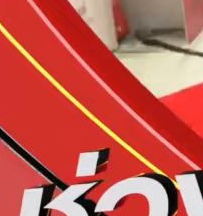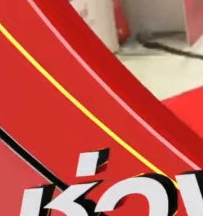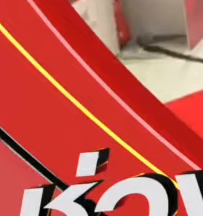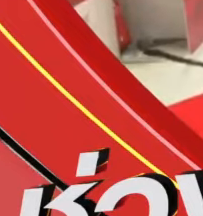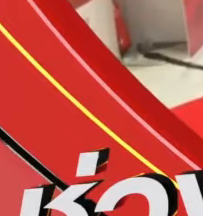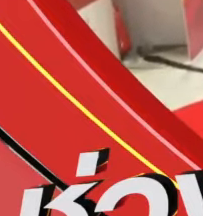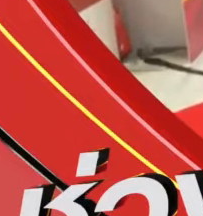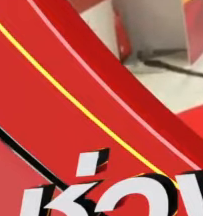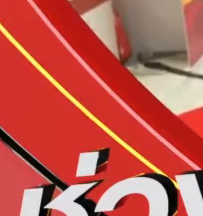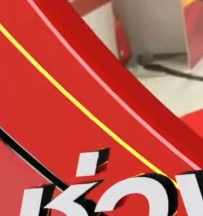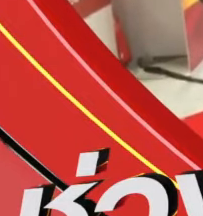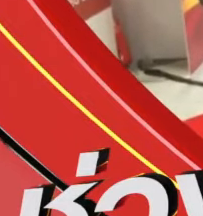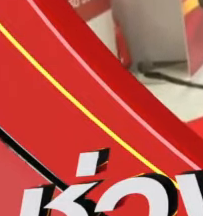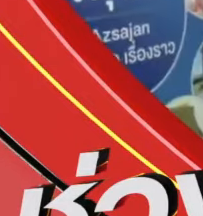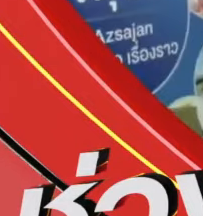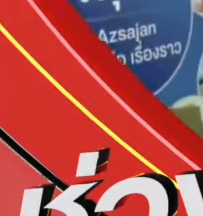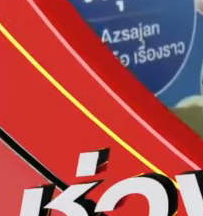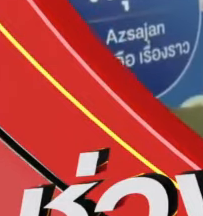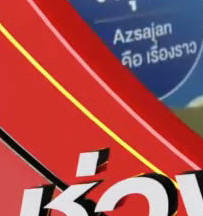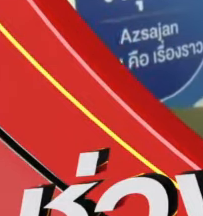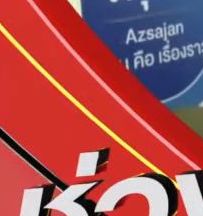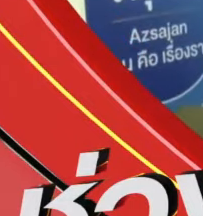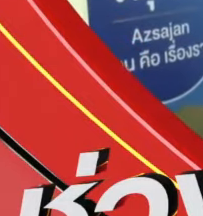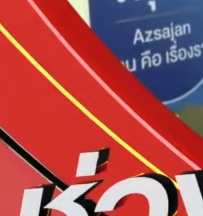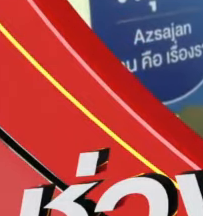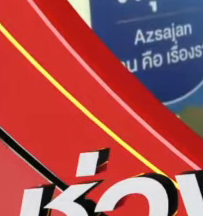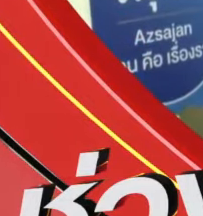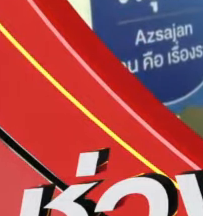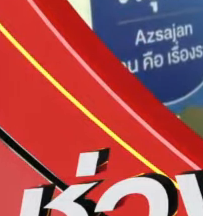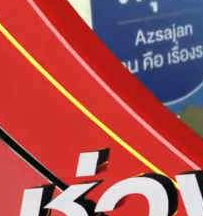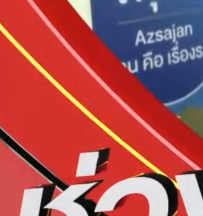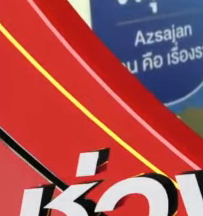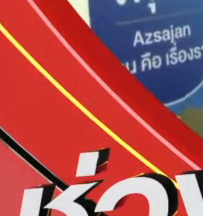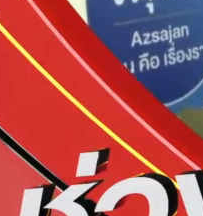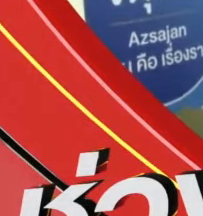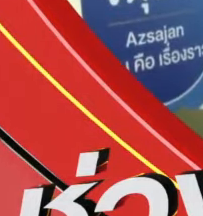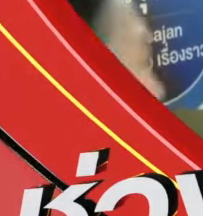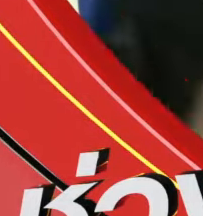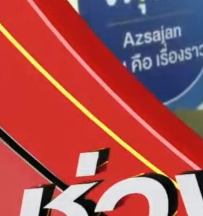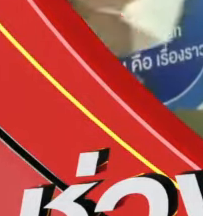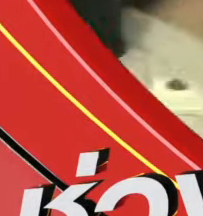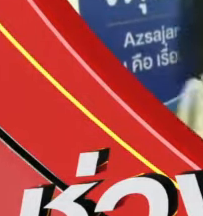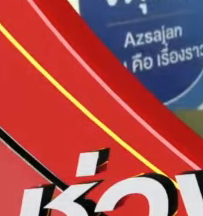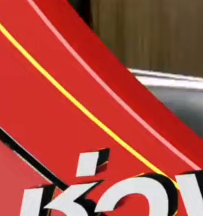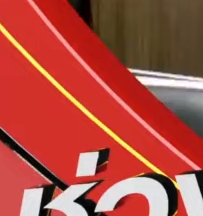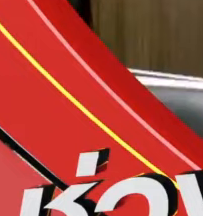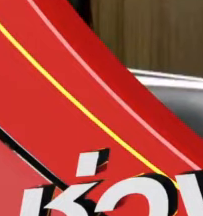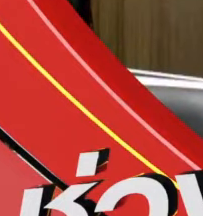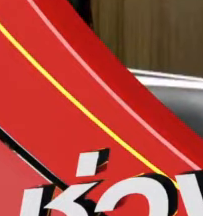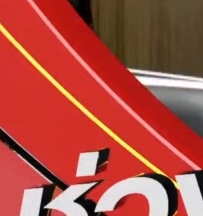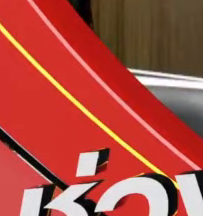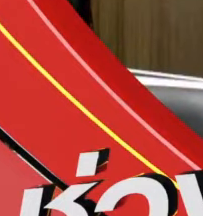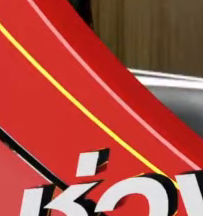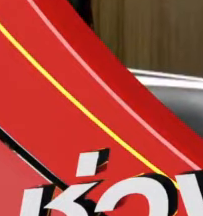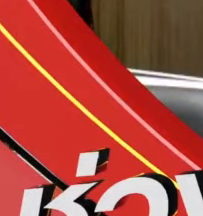อีกเพราะว่าก็ถูกตั้งกระทู้ถามด้วยว่าปมในการพักโทษคะแนนที่ได้พักโทษออกมาเนี่ยท่านได้แต่ใดมาเอ้าช่วงหน้ากลับ